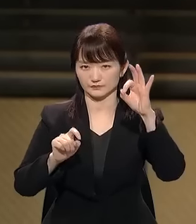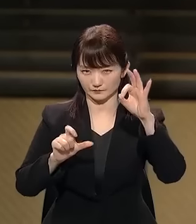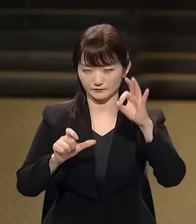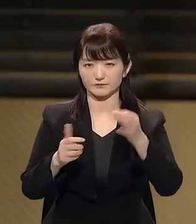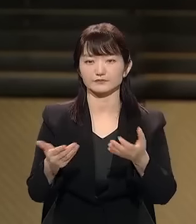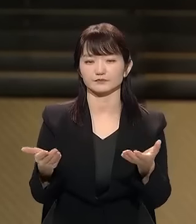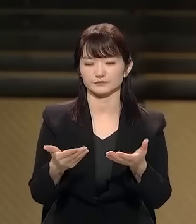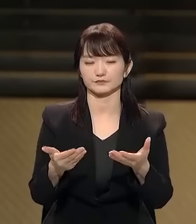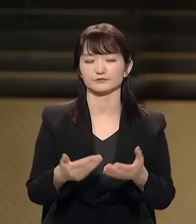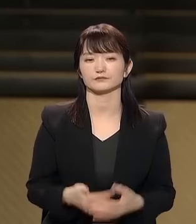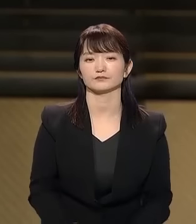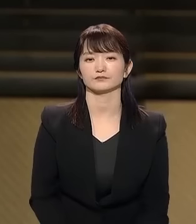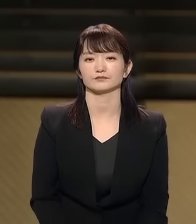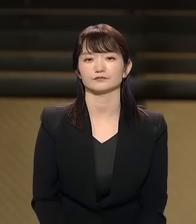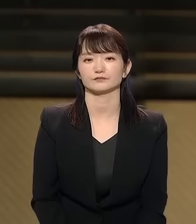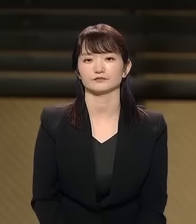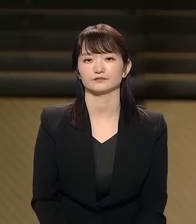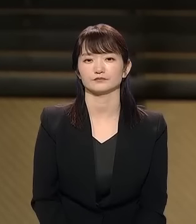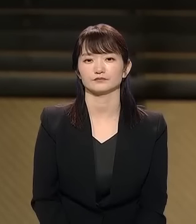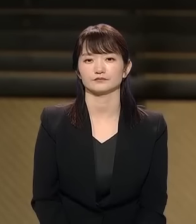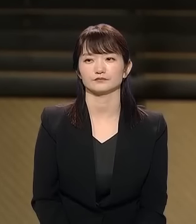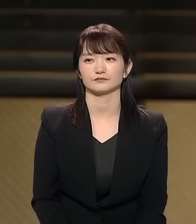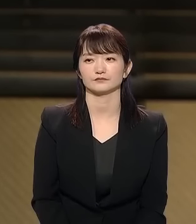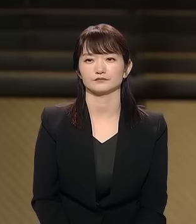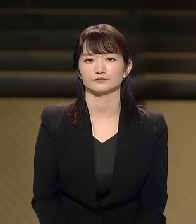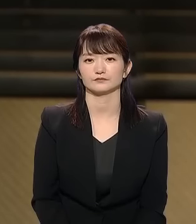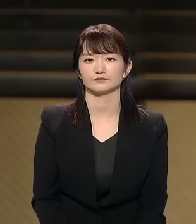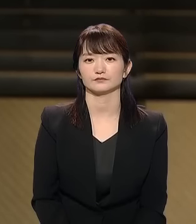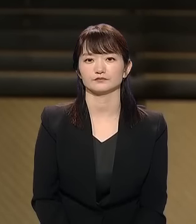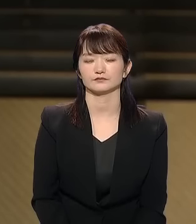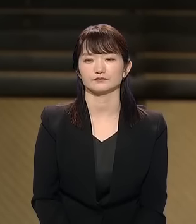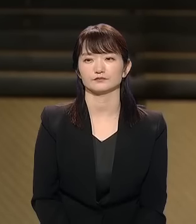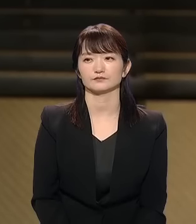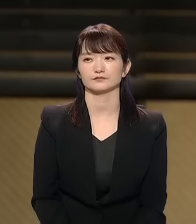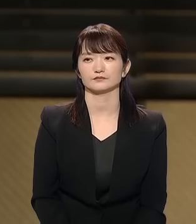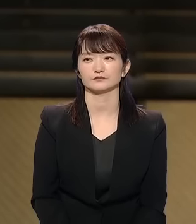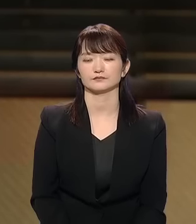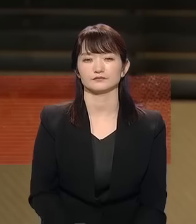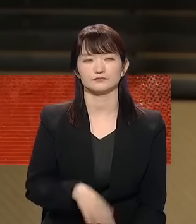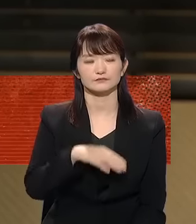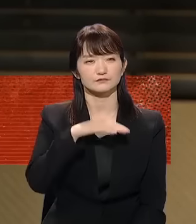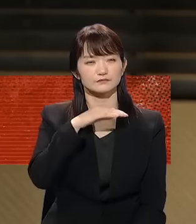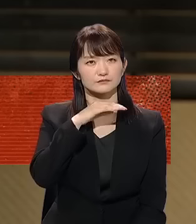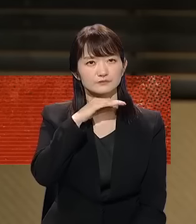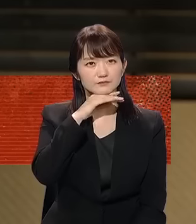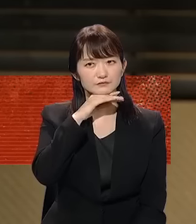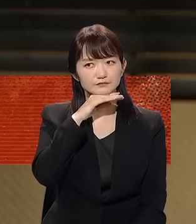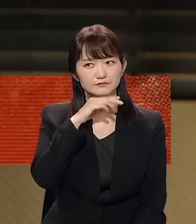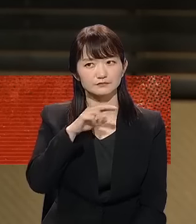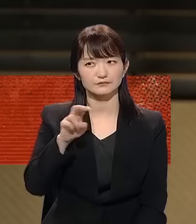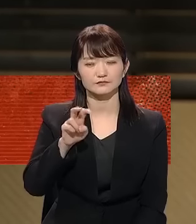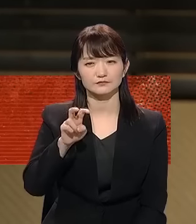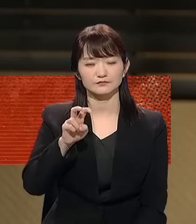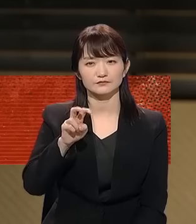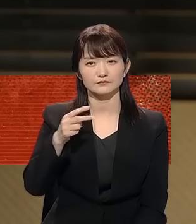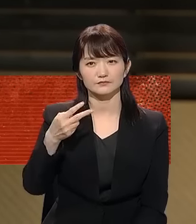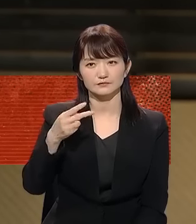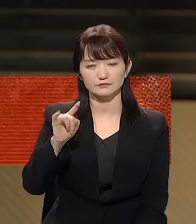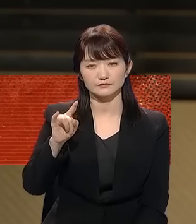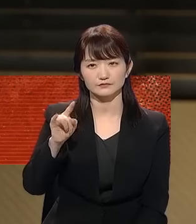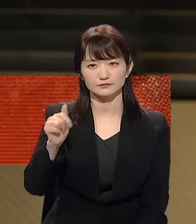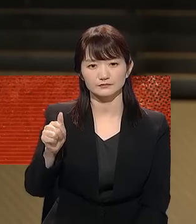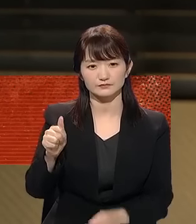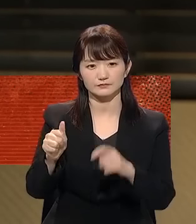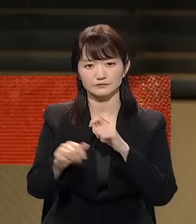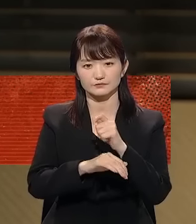있었던 1입니다 20대 택시 승객이 좀 난동을 부렸는데요 70대 택시 기사한테 뭐이 나이